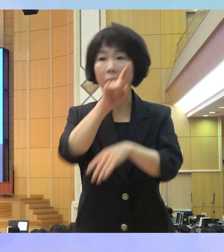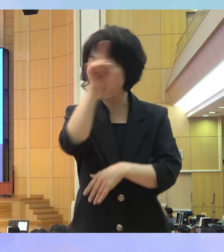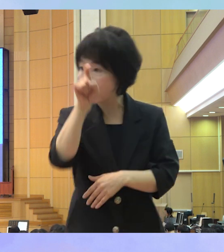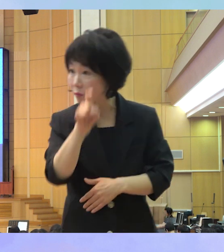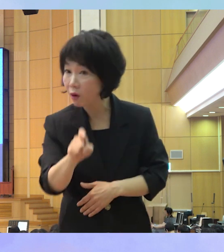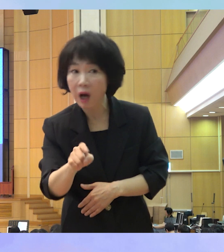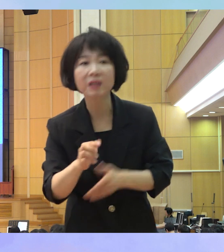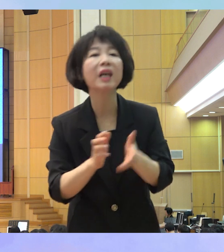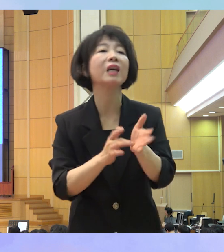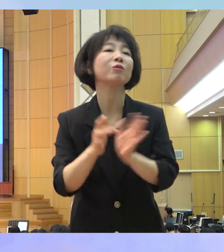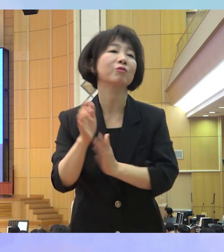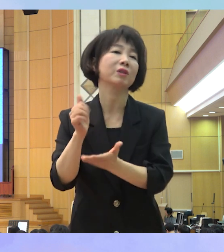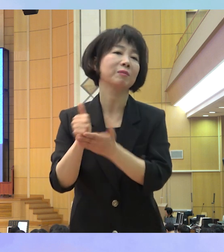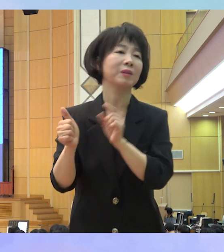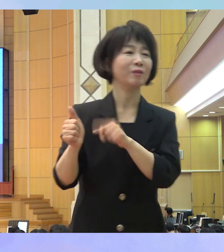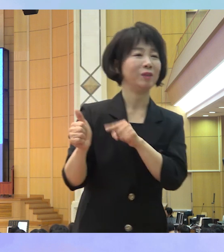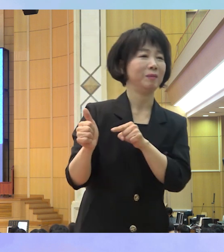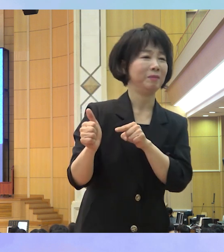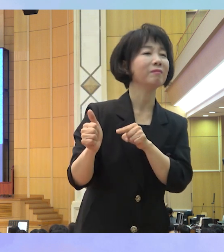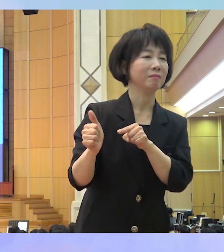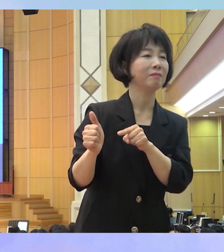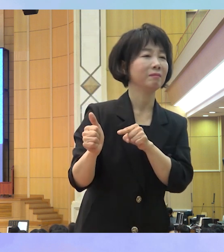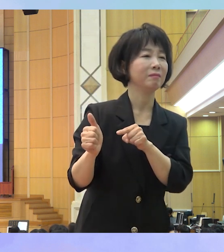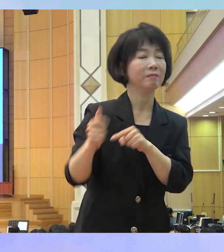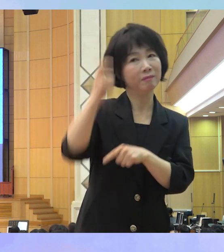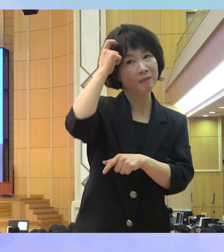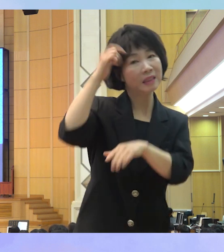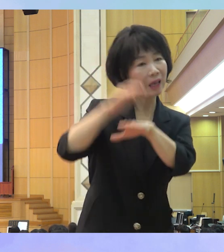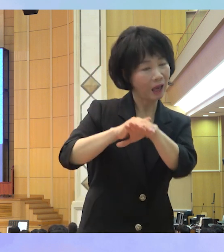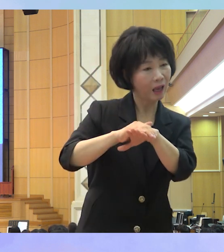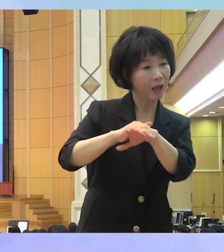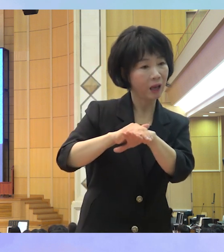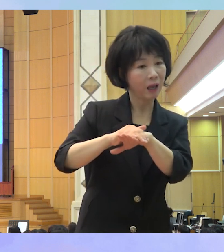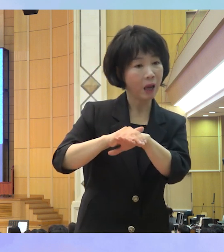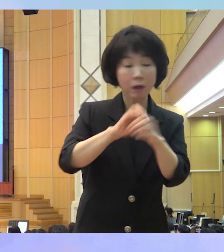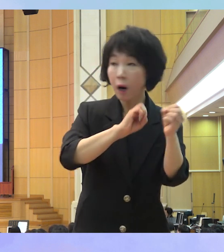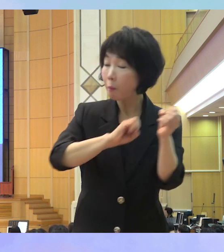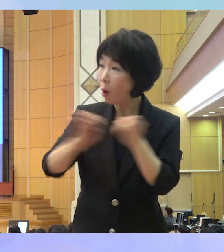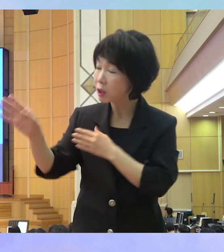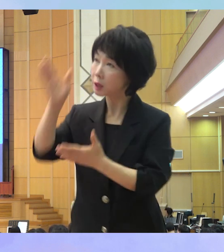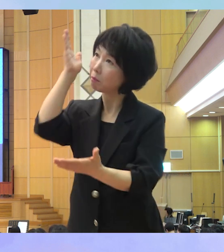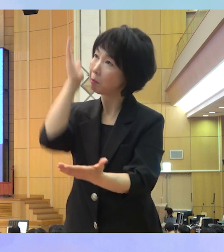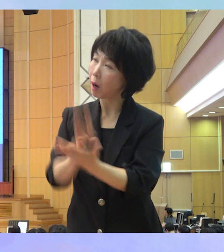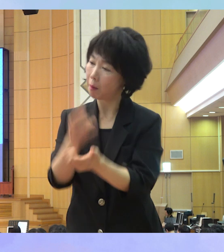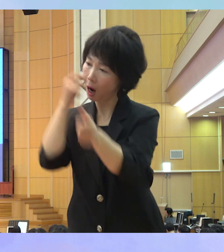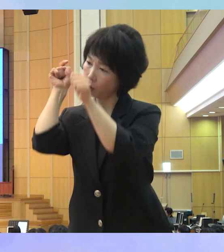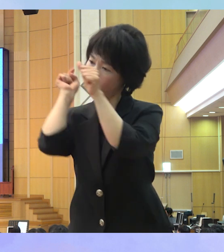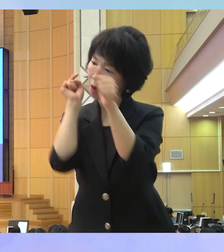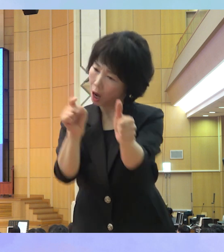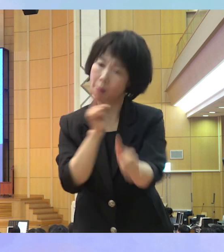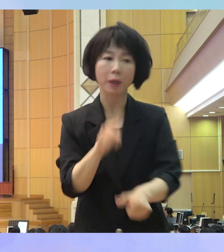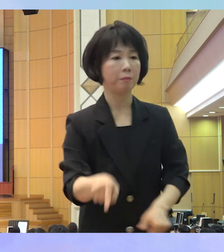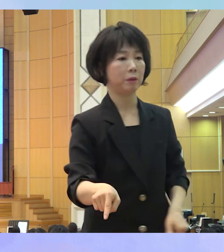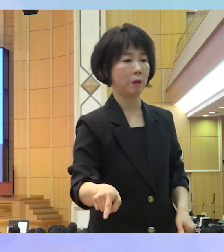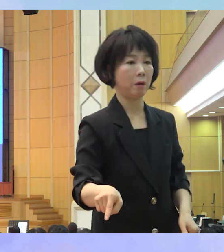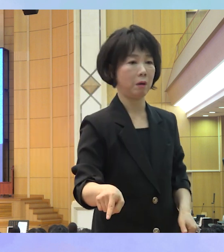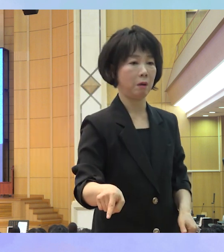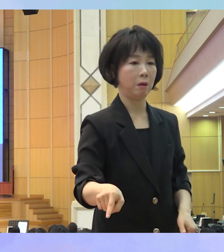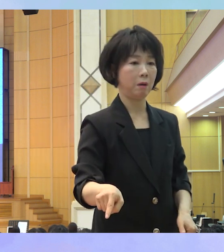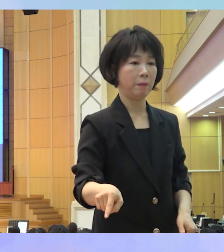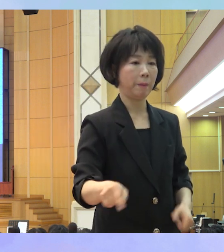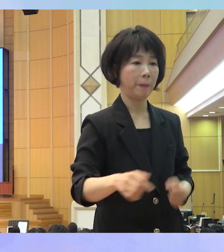지혜는 명사예요. 그죠? 그런데 이런 지혜를 얘기하면서 갑자기 이